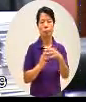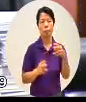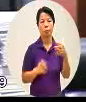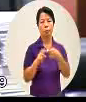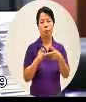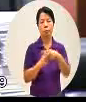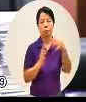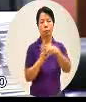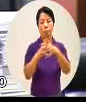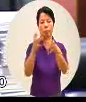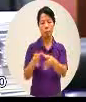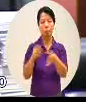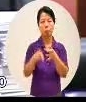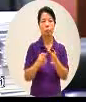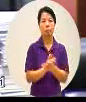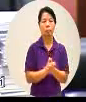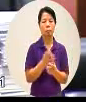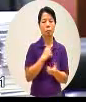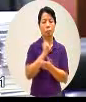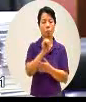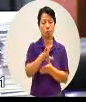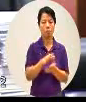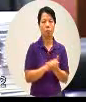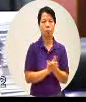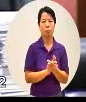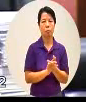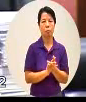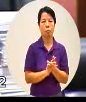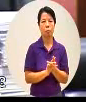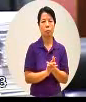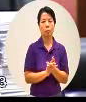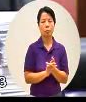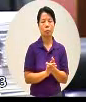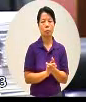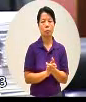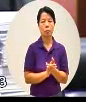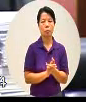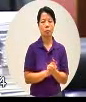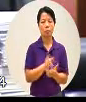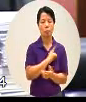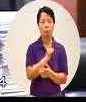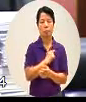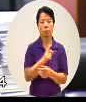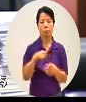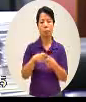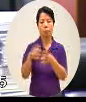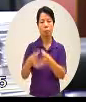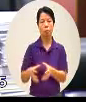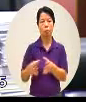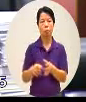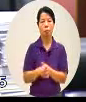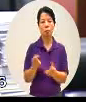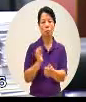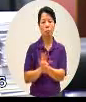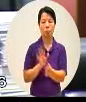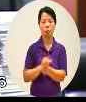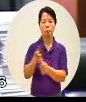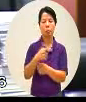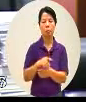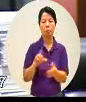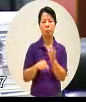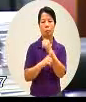那本席的意思是告诉你说，已经自己盖工厂的，你去尽量辅导他们合法